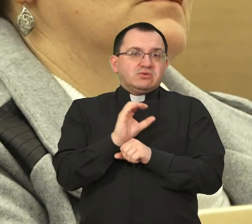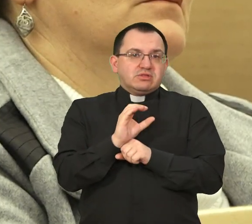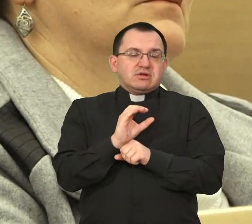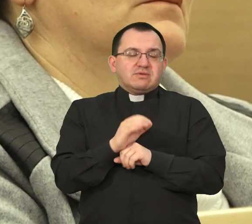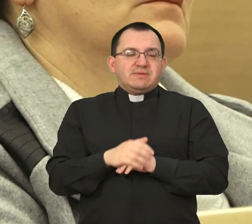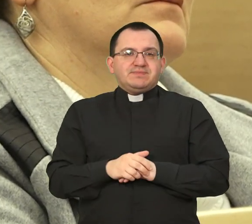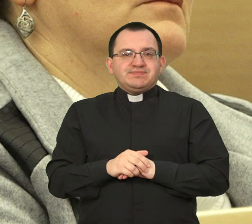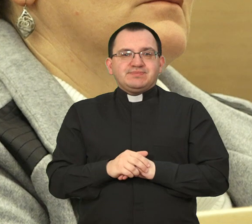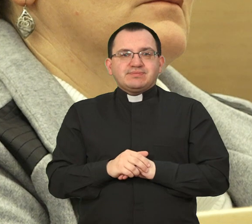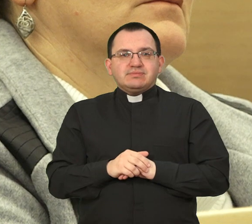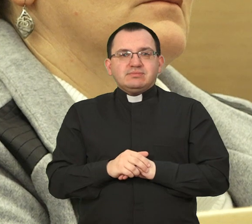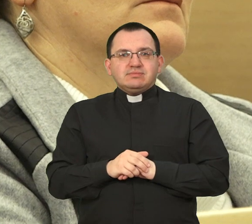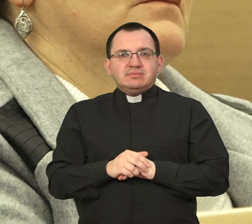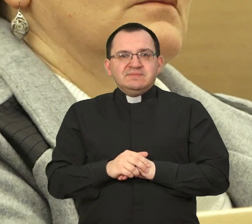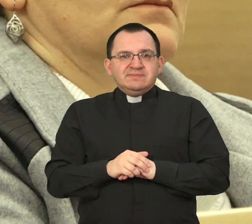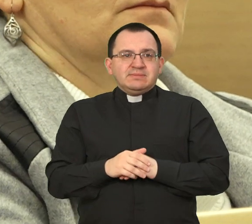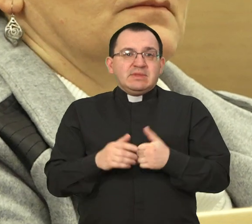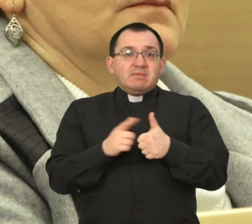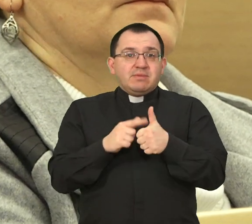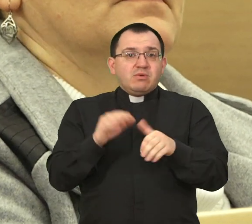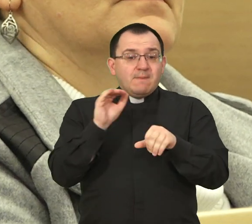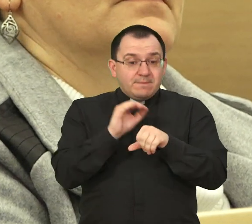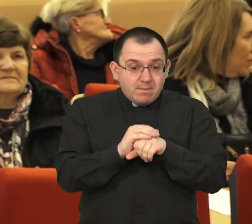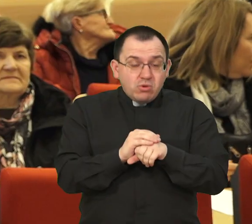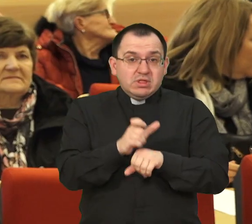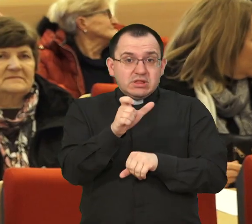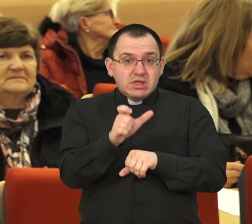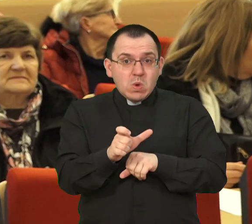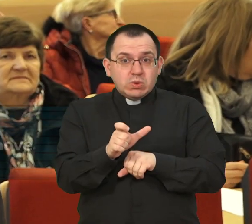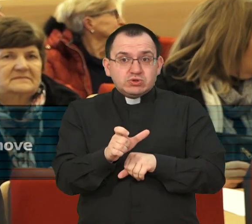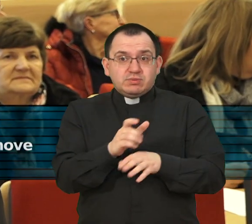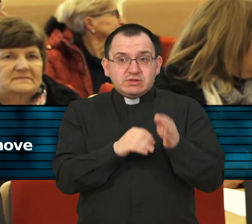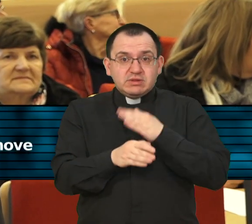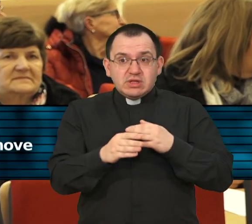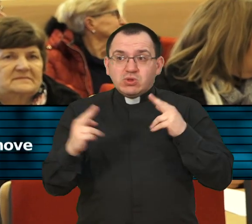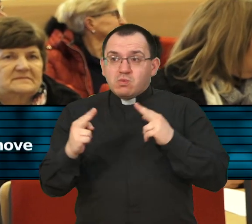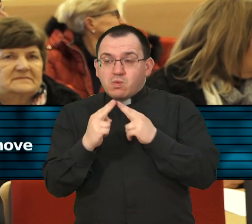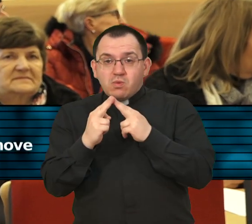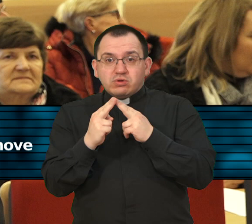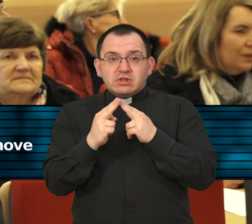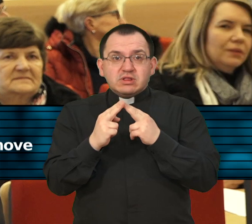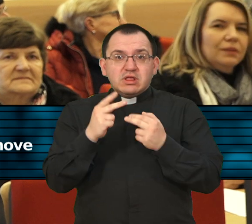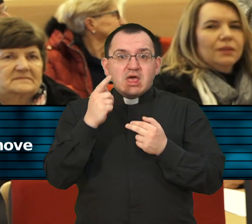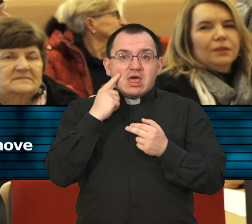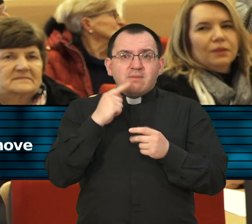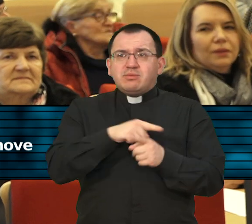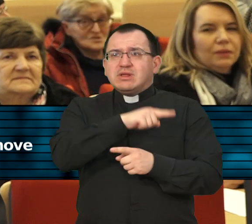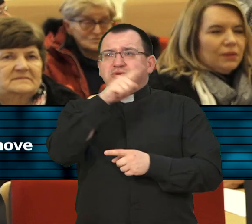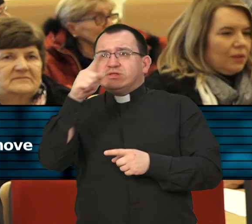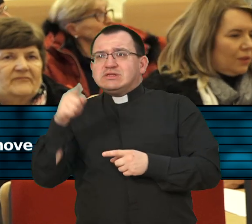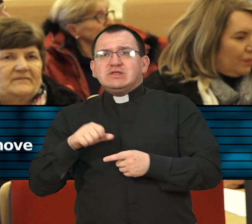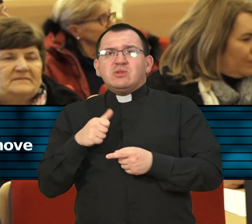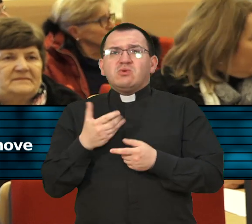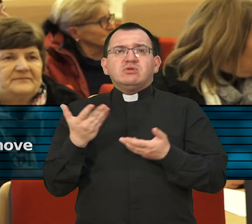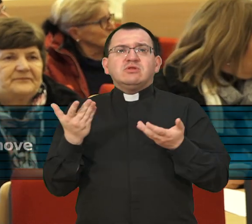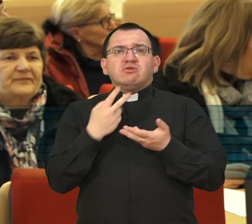u svojim župama. Pa evo, poneprije prepoznati osobe s invaliditetom, upoznati ih i probati nekako kroz cijelu godinu vidjeti